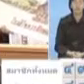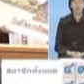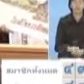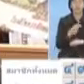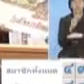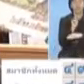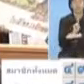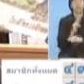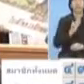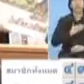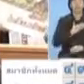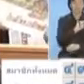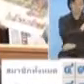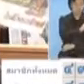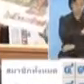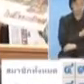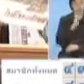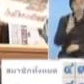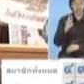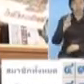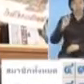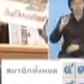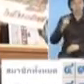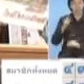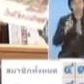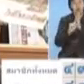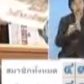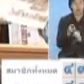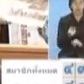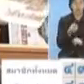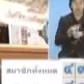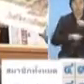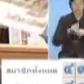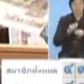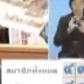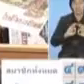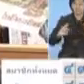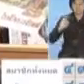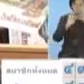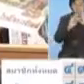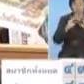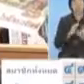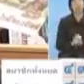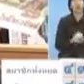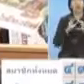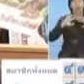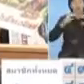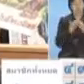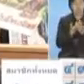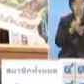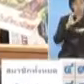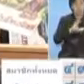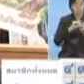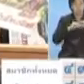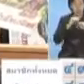ท่านประธานที่เคารพครับกับผมนายแพทย์วรงค์ประชาธิปัตย์พิษณุโลกไอ้เรื่องการขายข้าวเป็นเรื่องจำเป็นนะท่านประธานเพราะว่ารัฐบาลชุดนี้เนี่ยใช้งบทำโครงการรับ